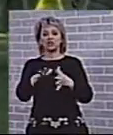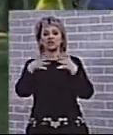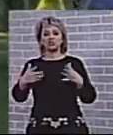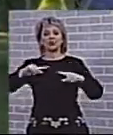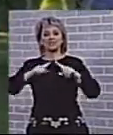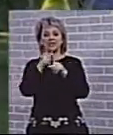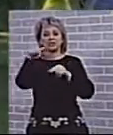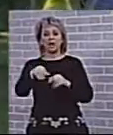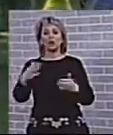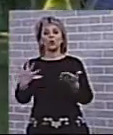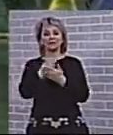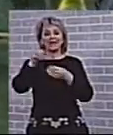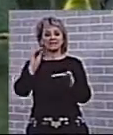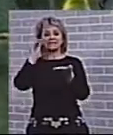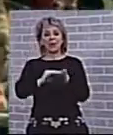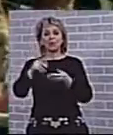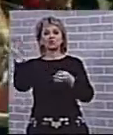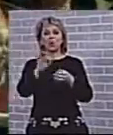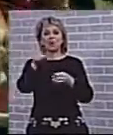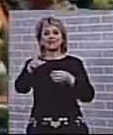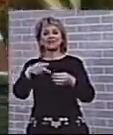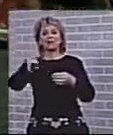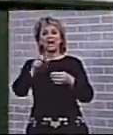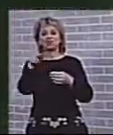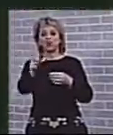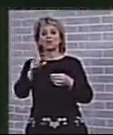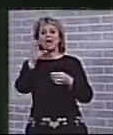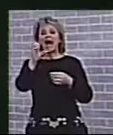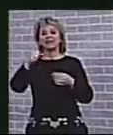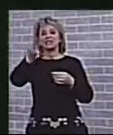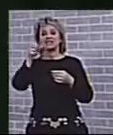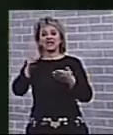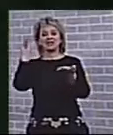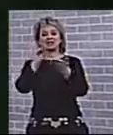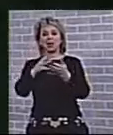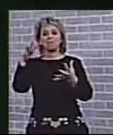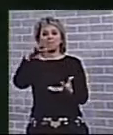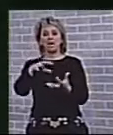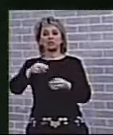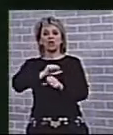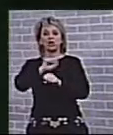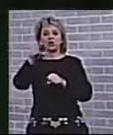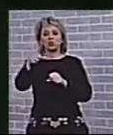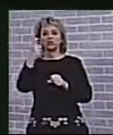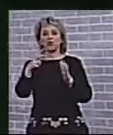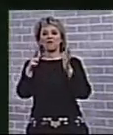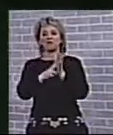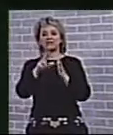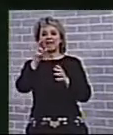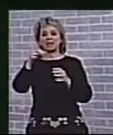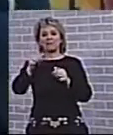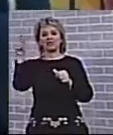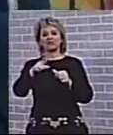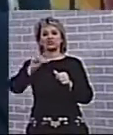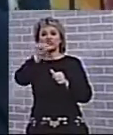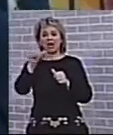высоким технологиям удается замерять скорость бросков. И Анна Сень разгоняет мяч на рекордные 108 километров в